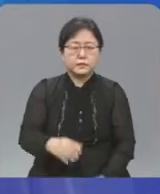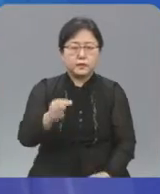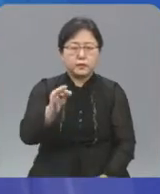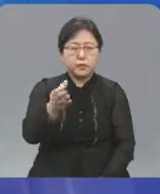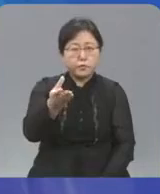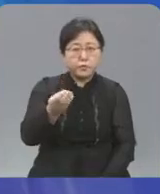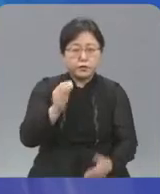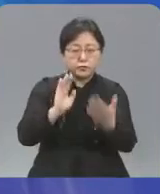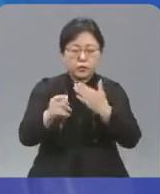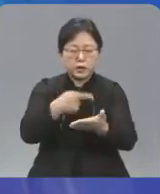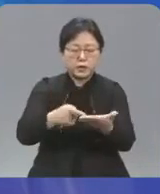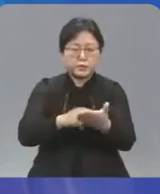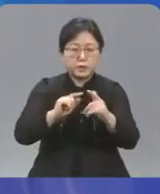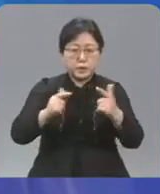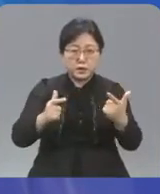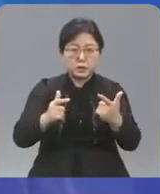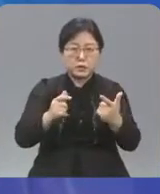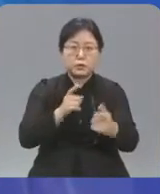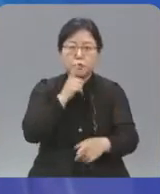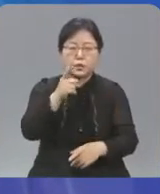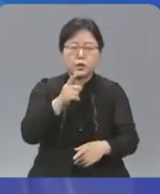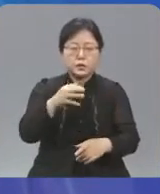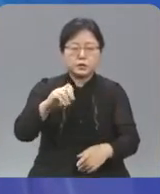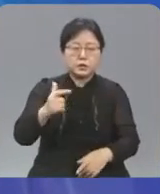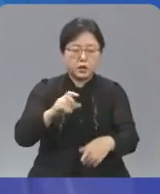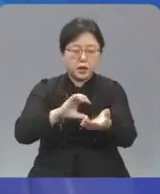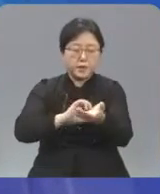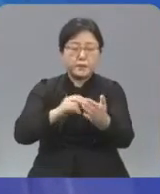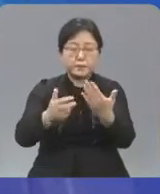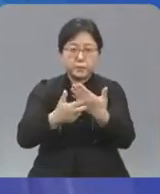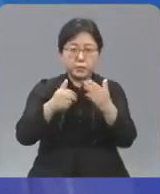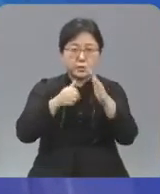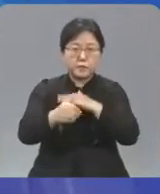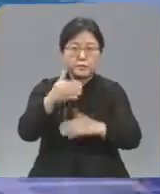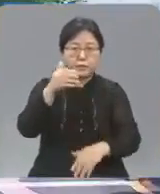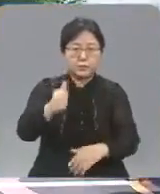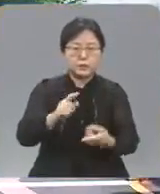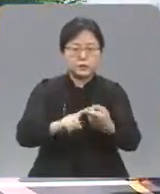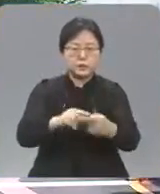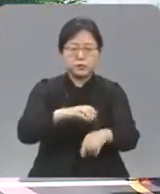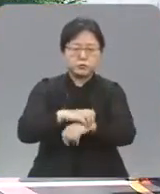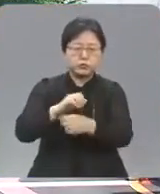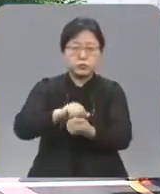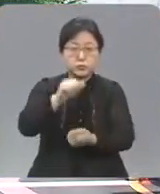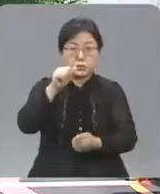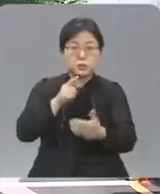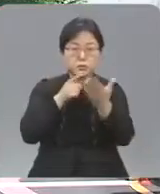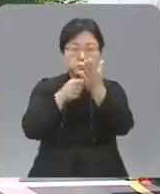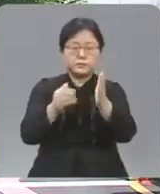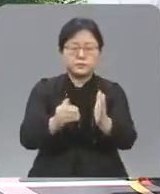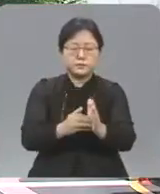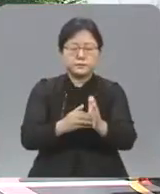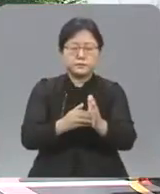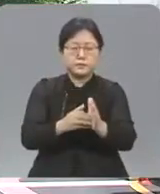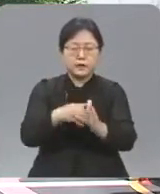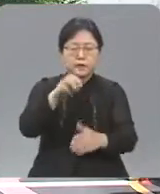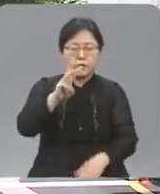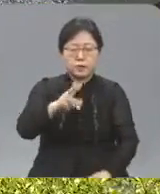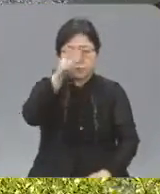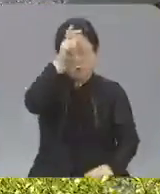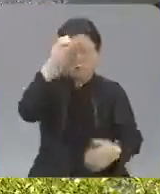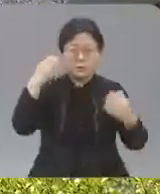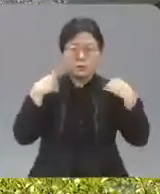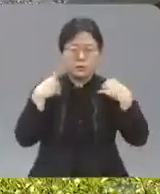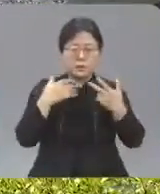거액을 빌린 뒤 갚지 않은 혐의로 고소를 당한 청년 한방병원 대표원장에 대해 구속영장이 청구됐습니다.